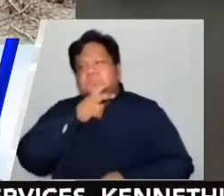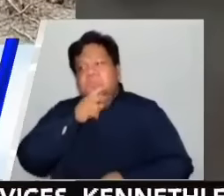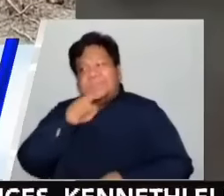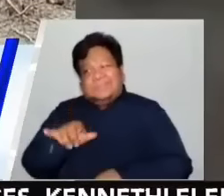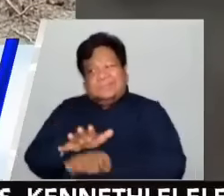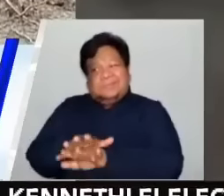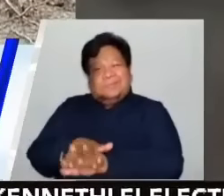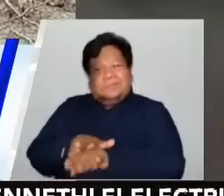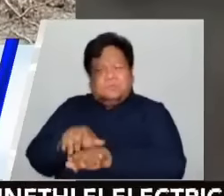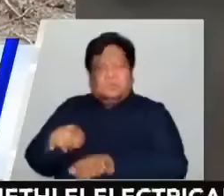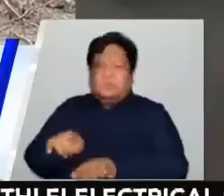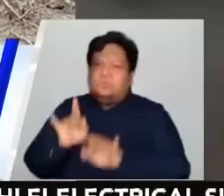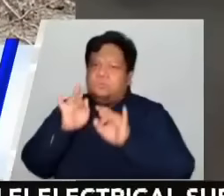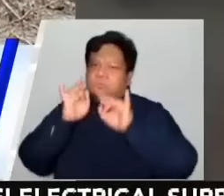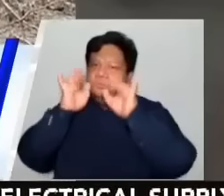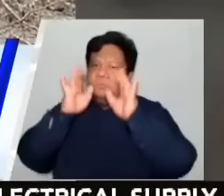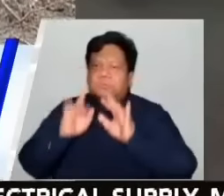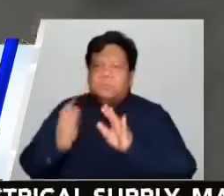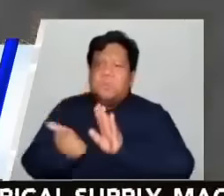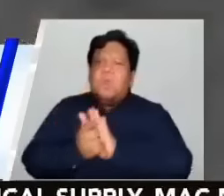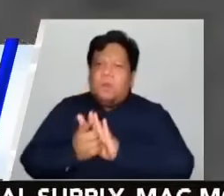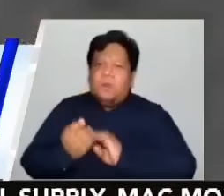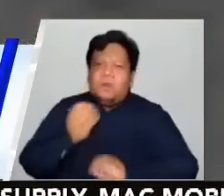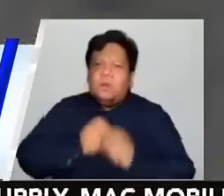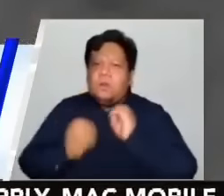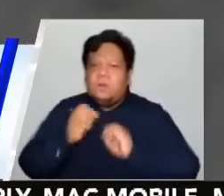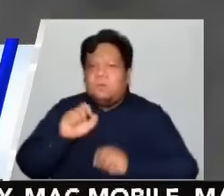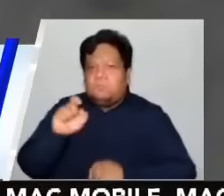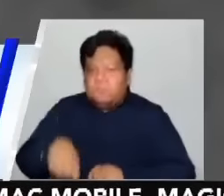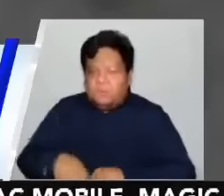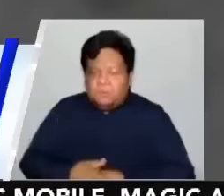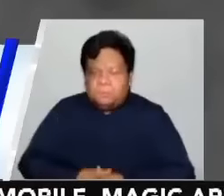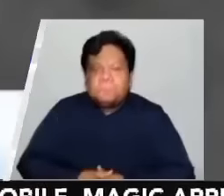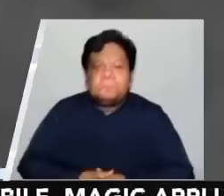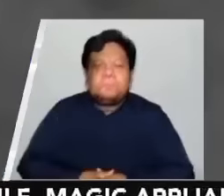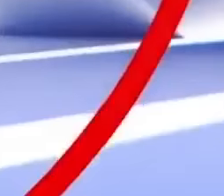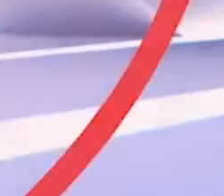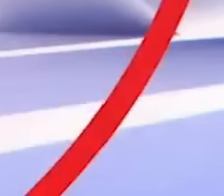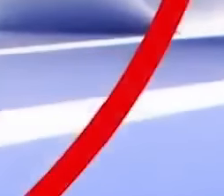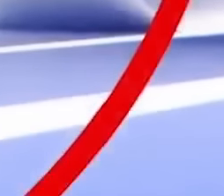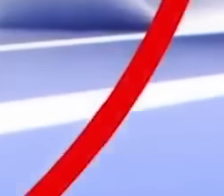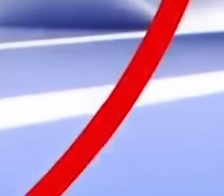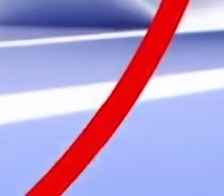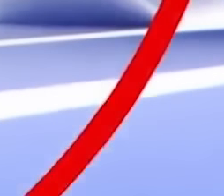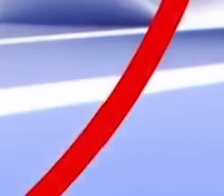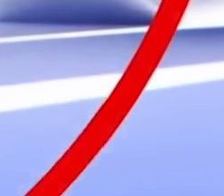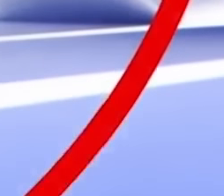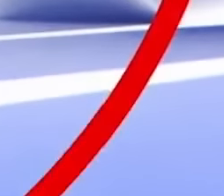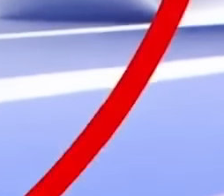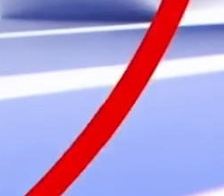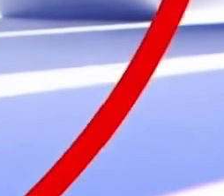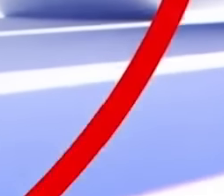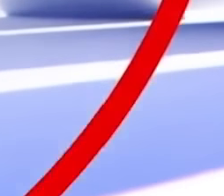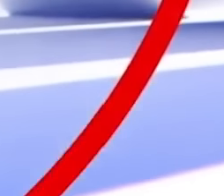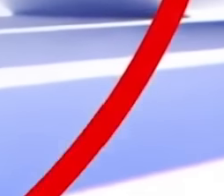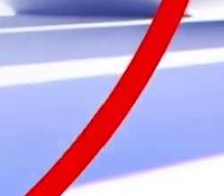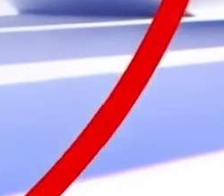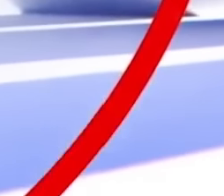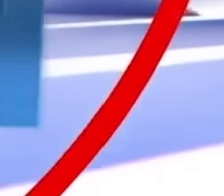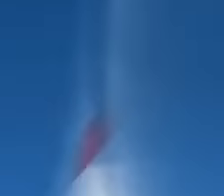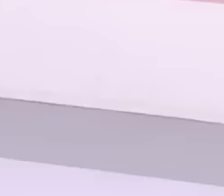at ipinagbabawal ang paghuli sa mga ito sa ilalim ng batas.